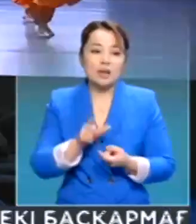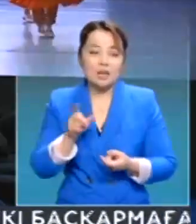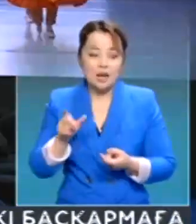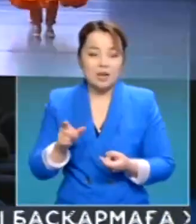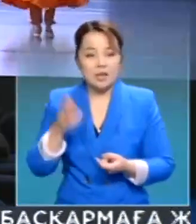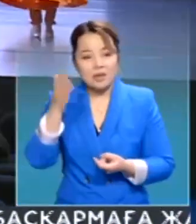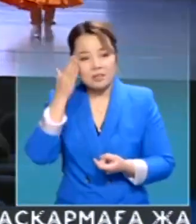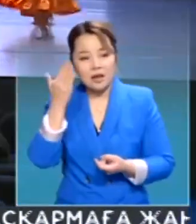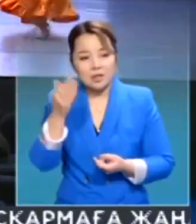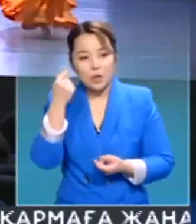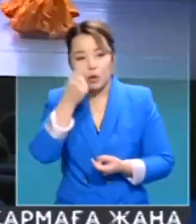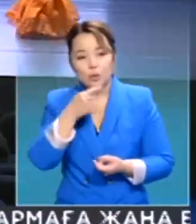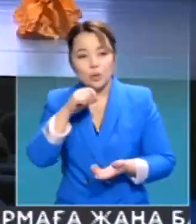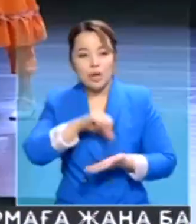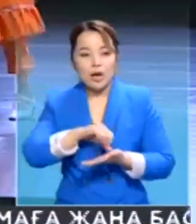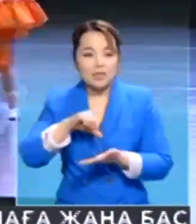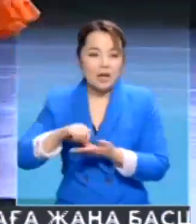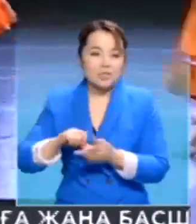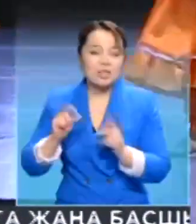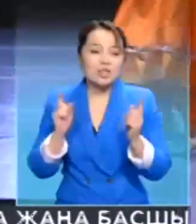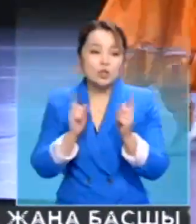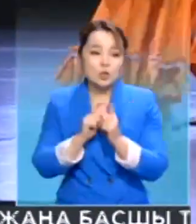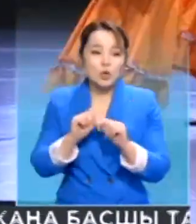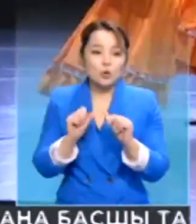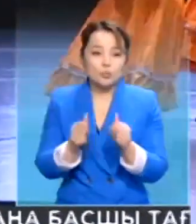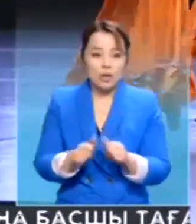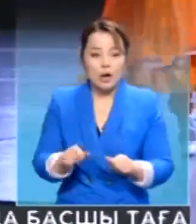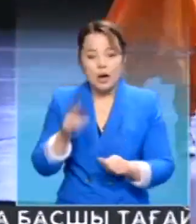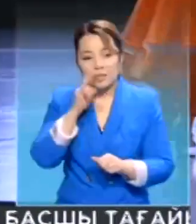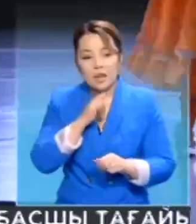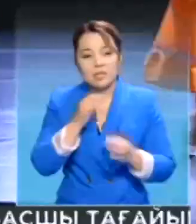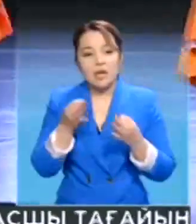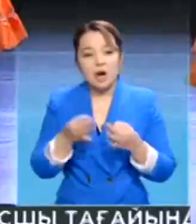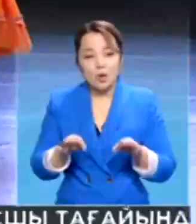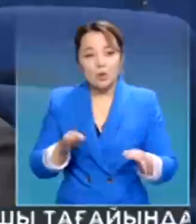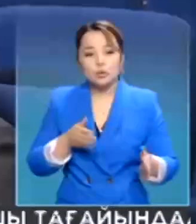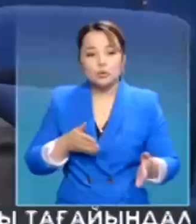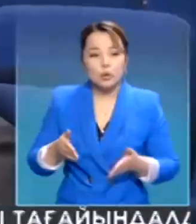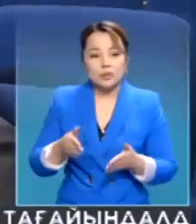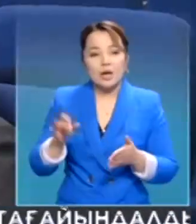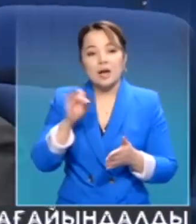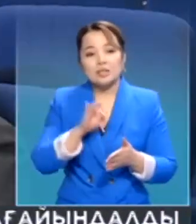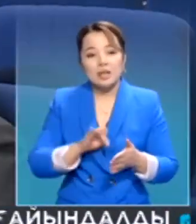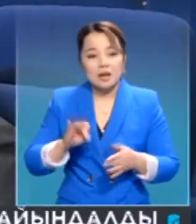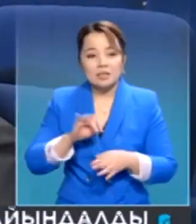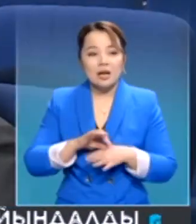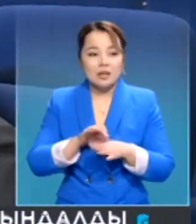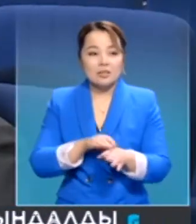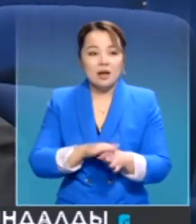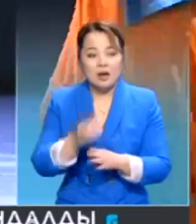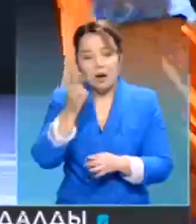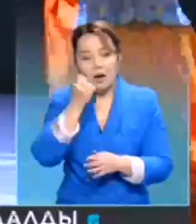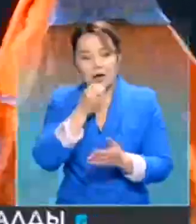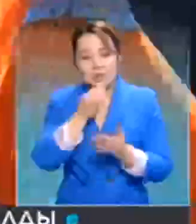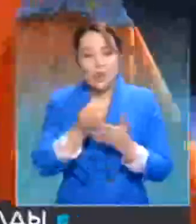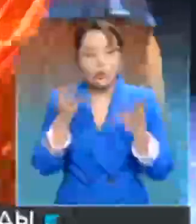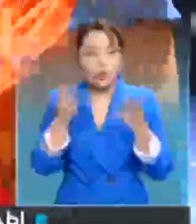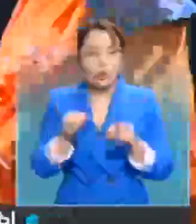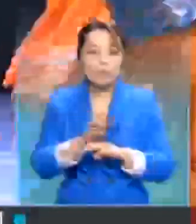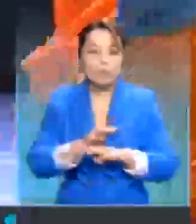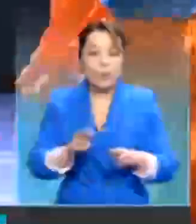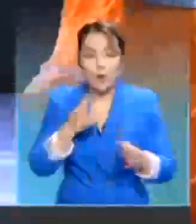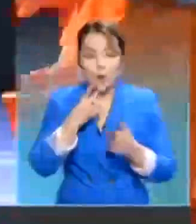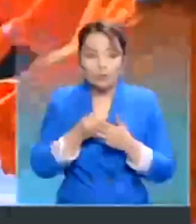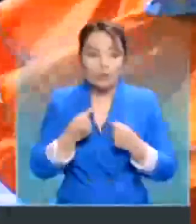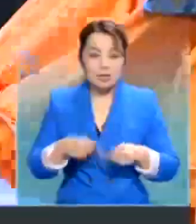талантты тұлғамен кездесуін ұйымдастырды. Қазақстанның тәуелсіздік жолындағы тарихы әңгімеге арқау болды. Алғыс айту күні министрлік